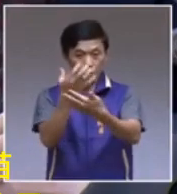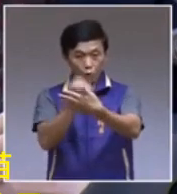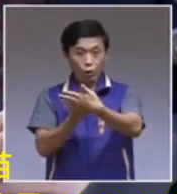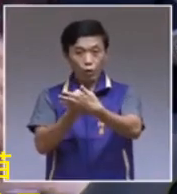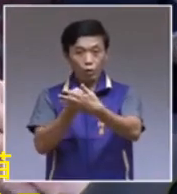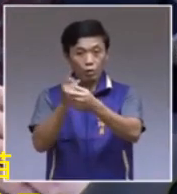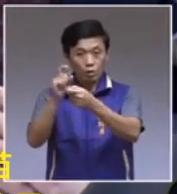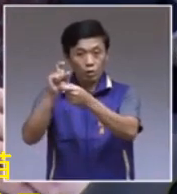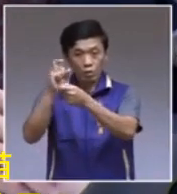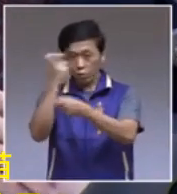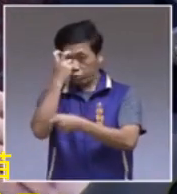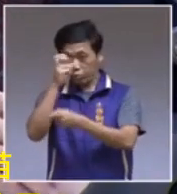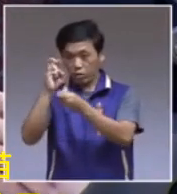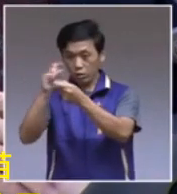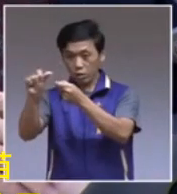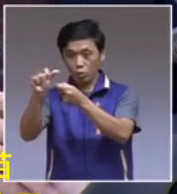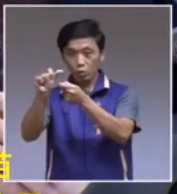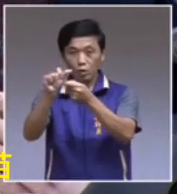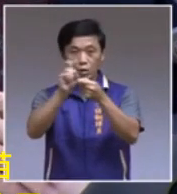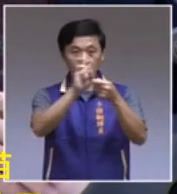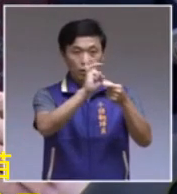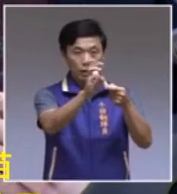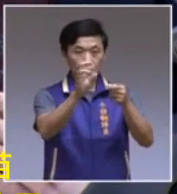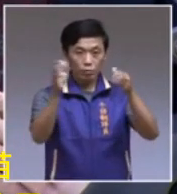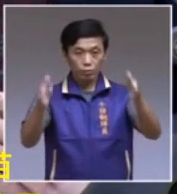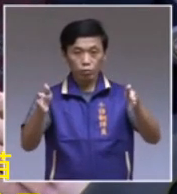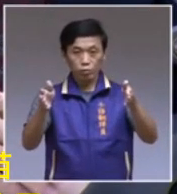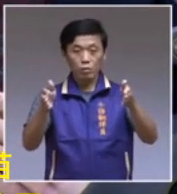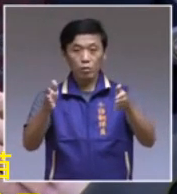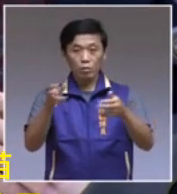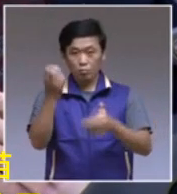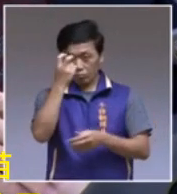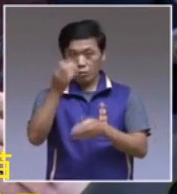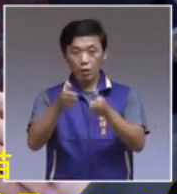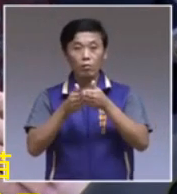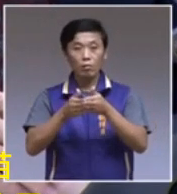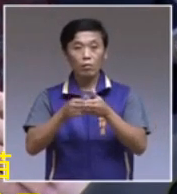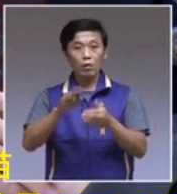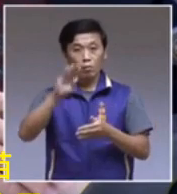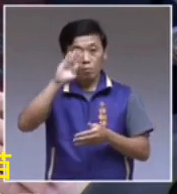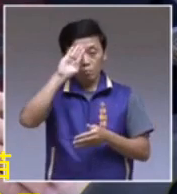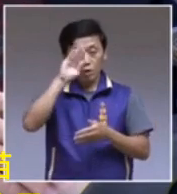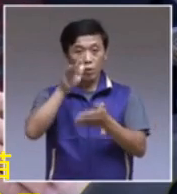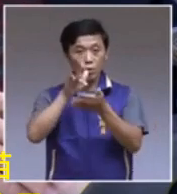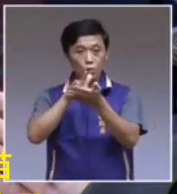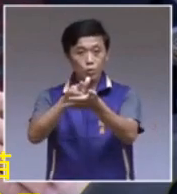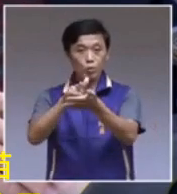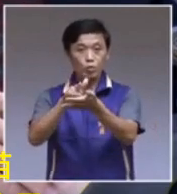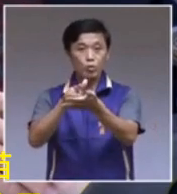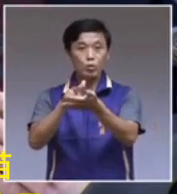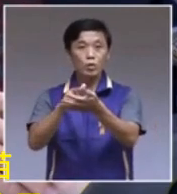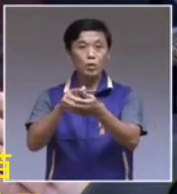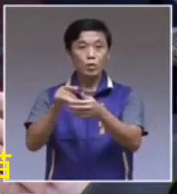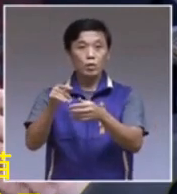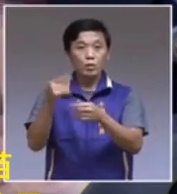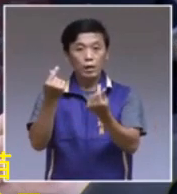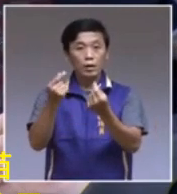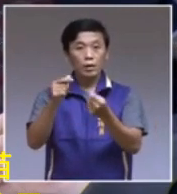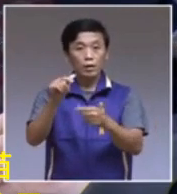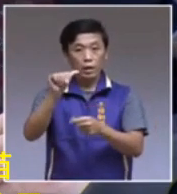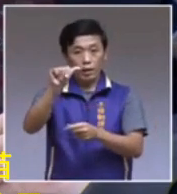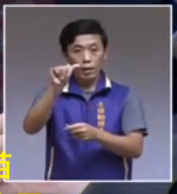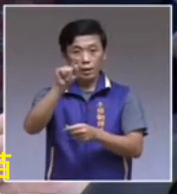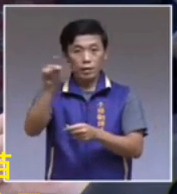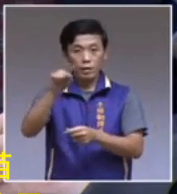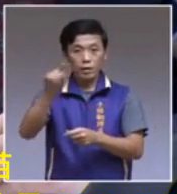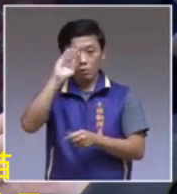15到30分钟的原因了。好，那另外病毒载体的疫苗，譬如说 AZ 的疫苗，当然